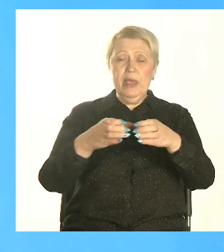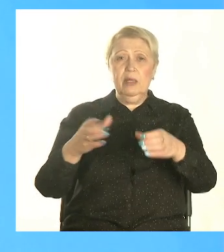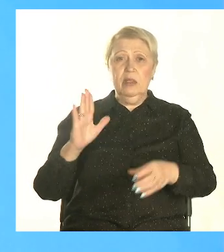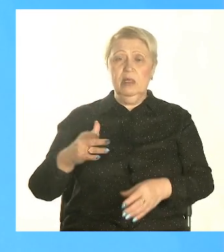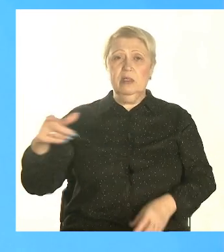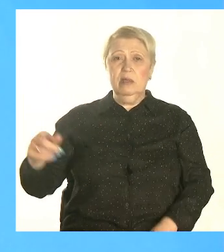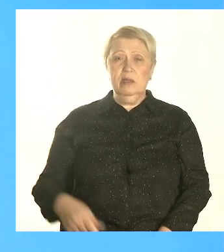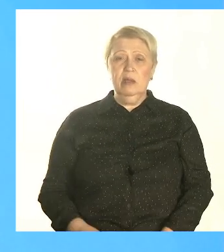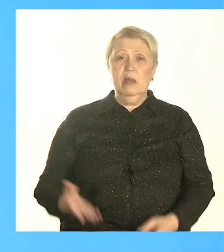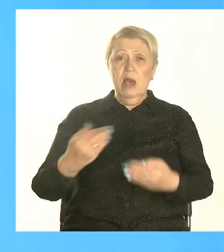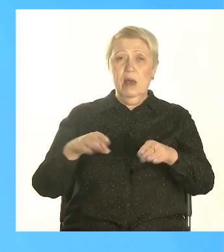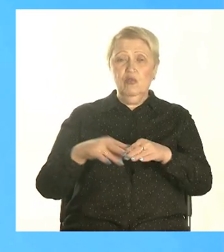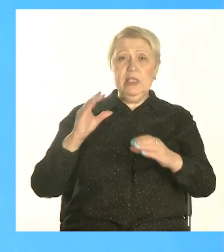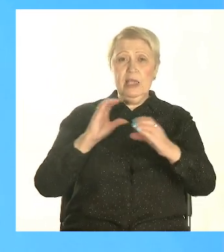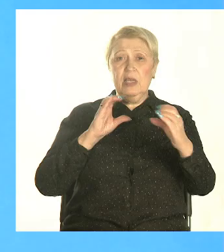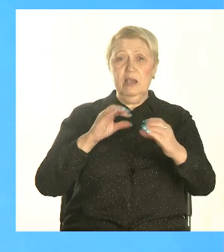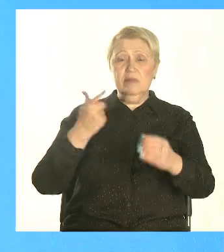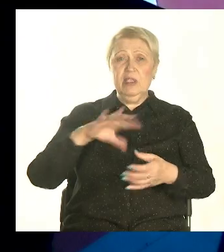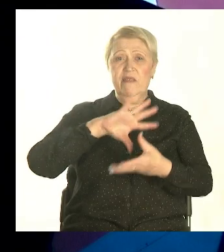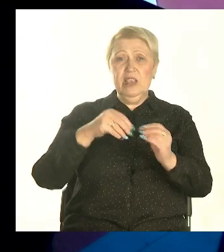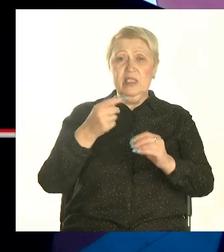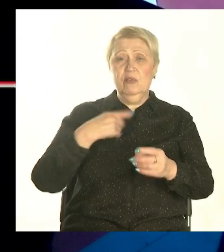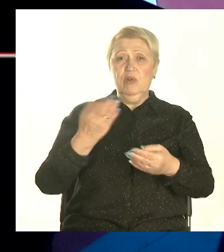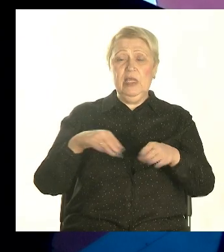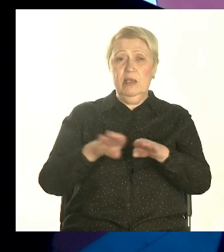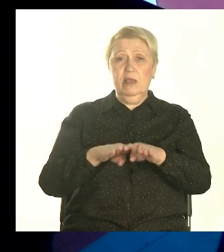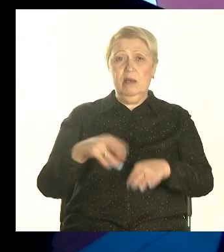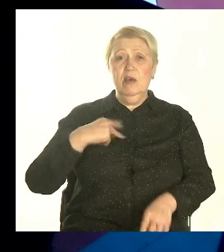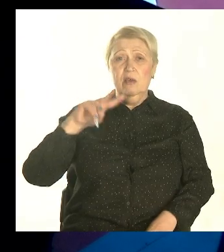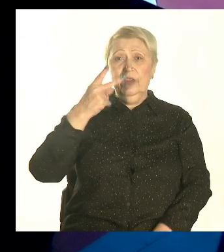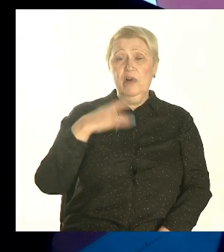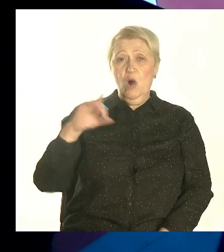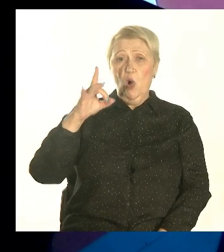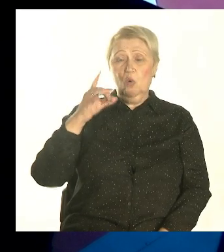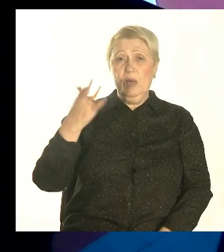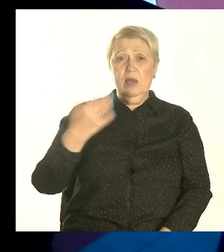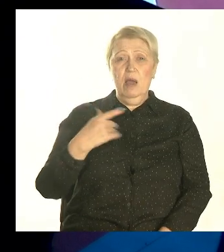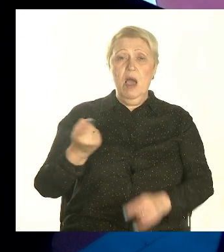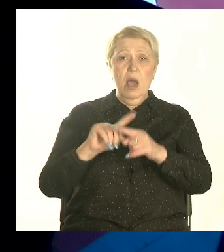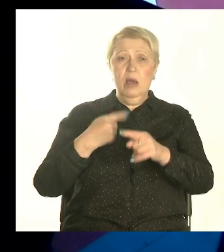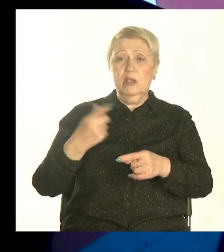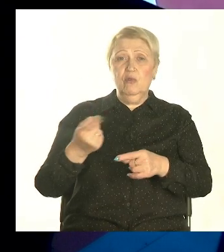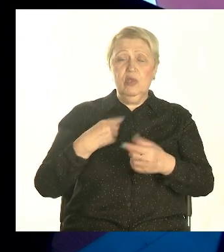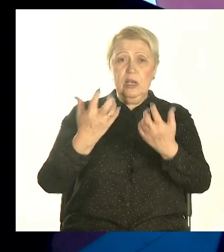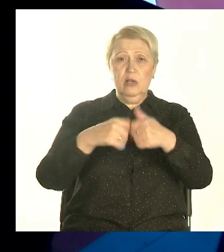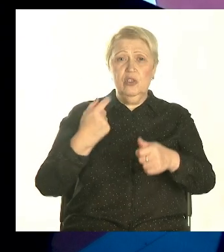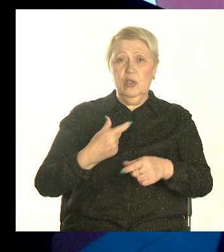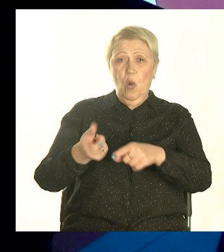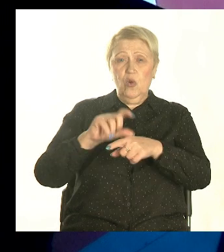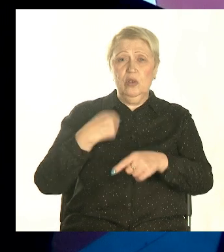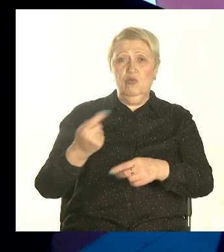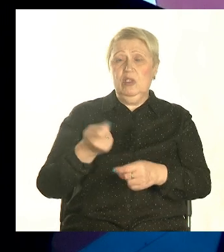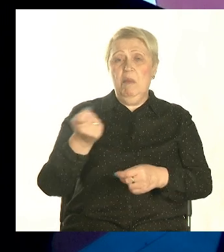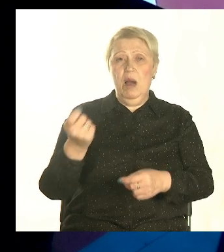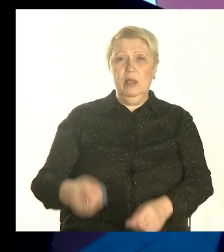она примерно одинаковая. Да? И то есть тариф в 2 рубля не может физически существовать? Физически не может существовать. Это рассчитано комитетом по ценам и тарифам,